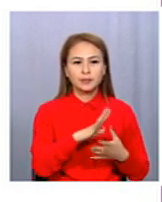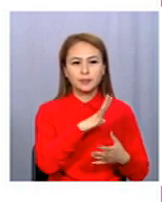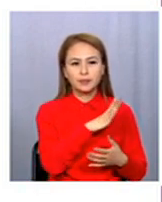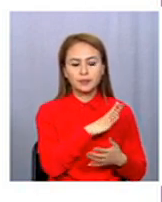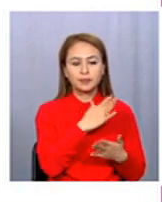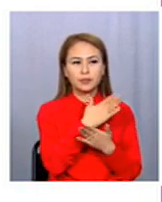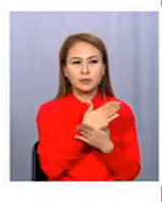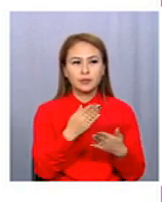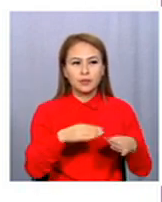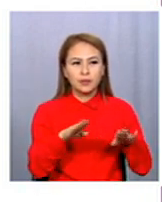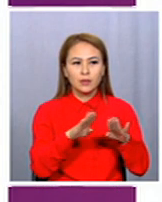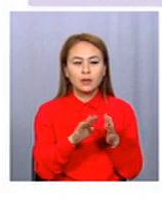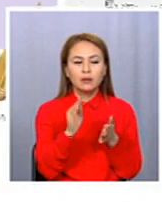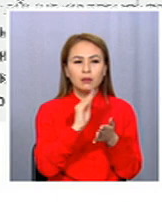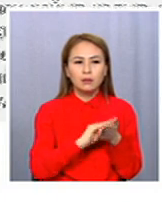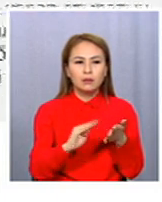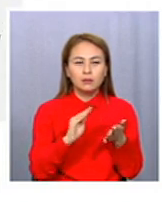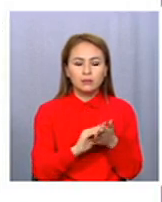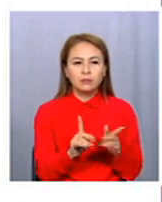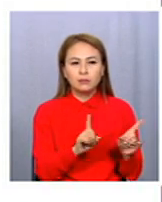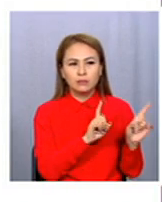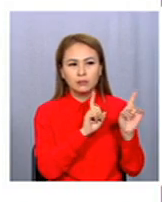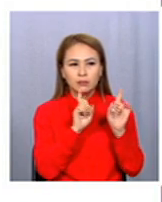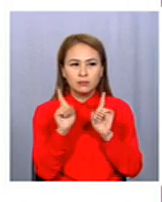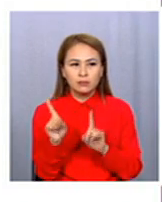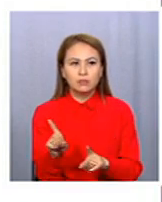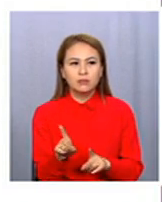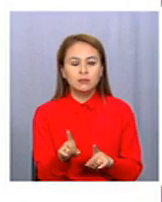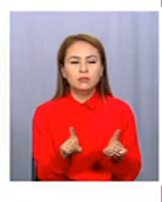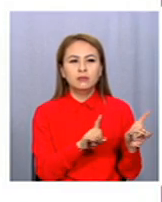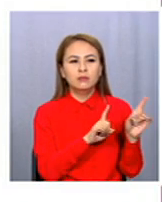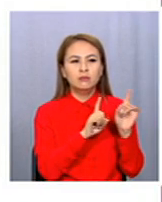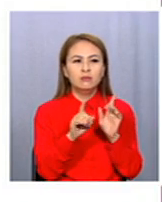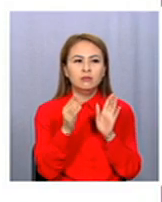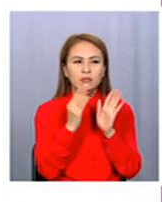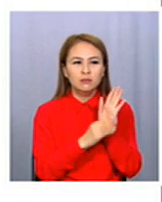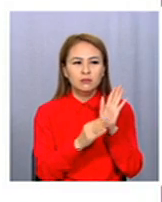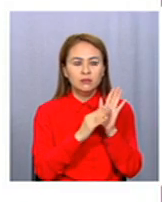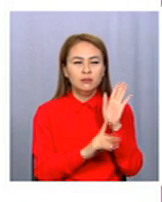Енді шығармаға ауысайық. Шығарманың басталуы.